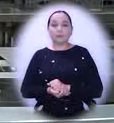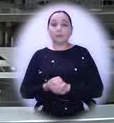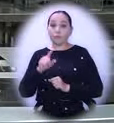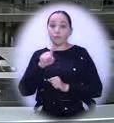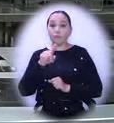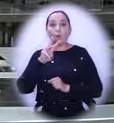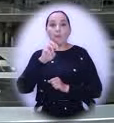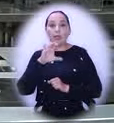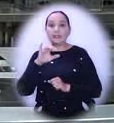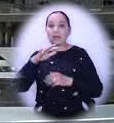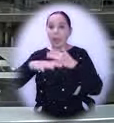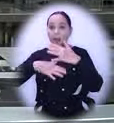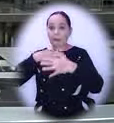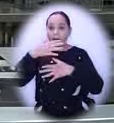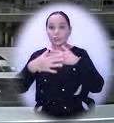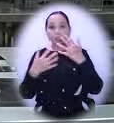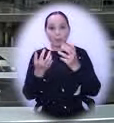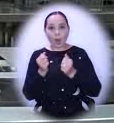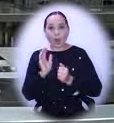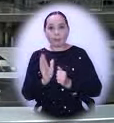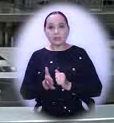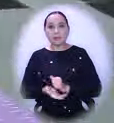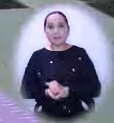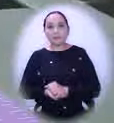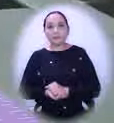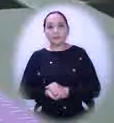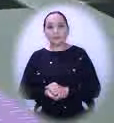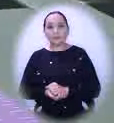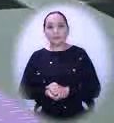Bu massamizni aralashtirib olamiz.